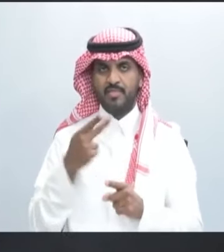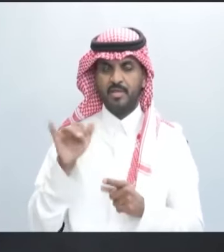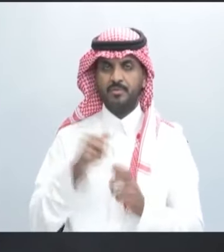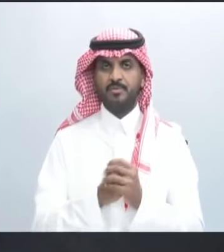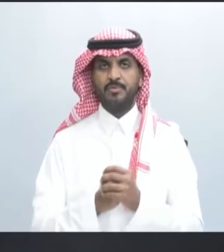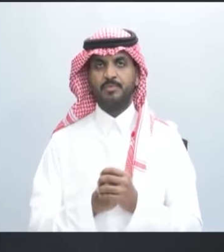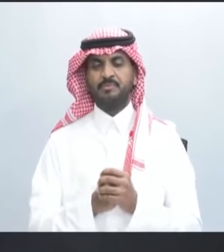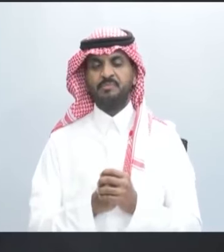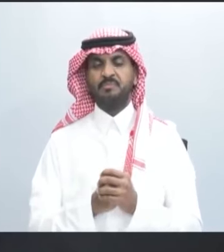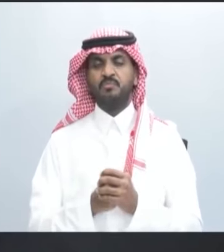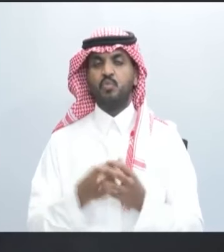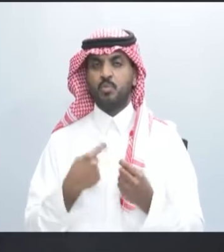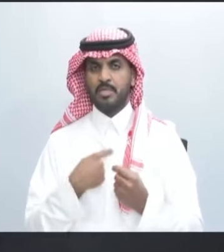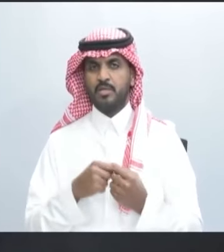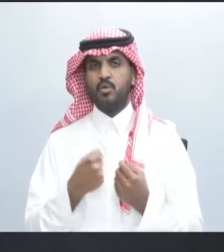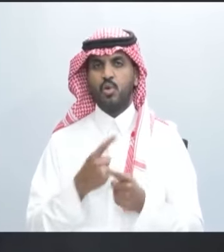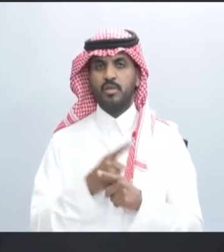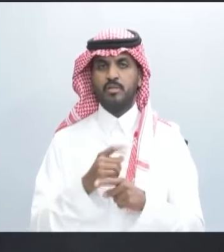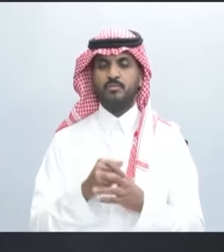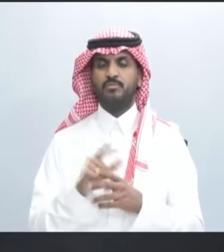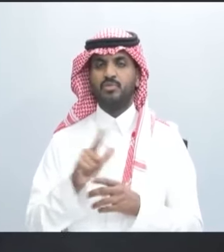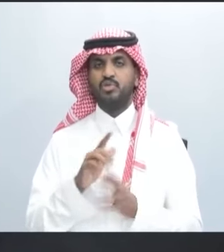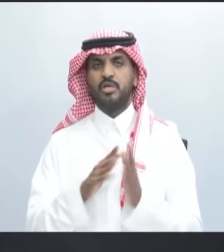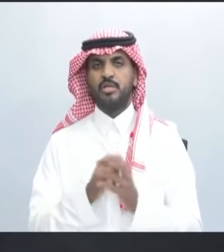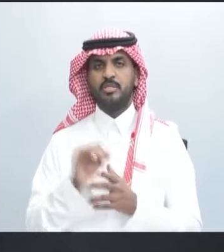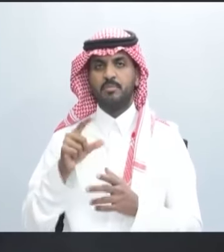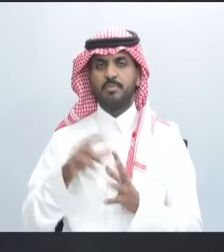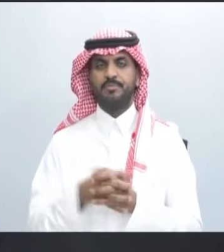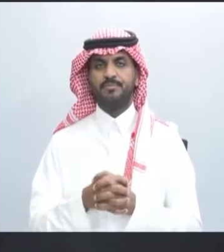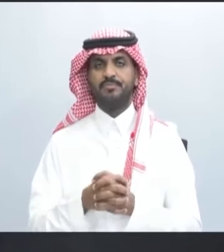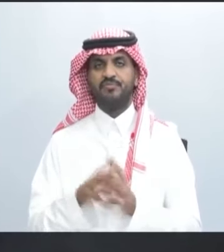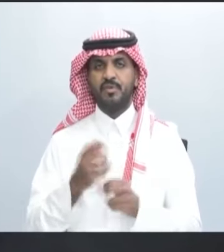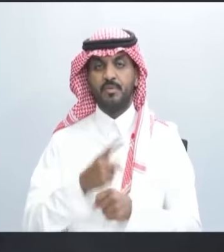مني انا معلمكم علي القحطاني وزميلي في لغه الاشاره استاذ محمد الاكلبي في امان الله